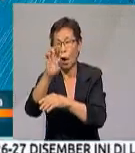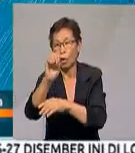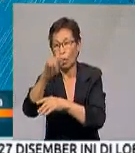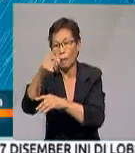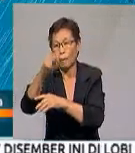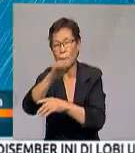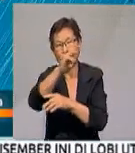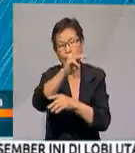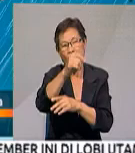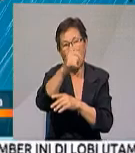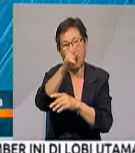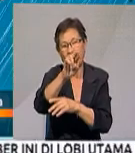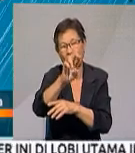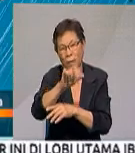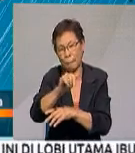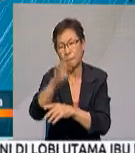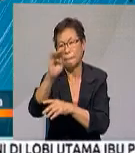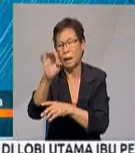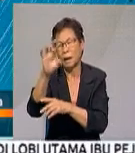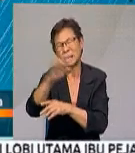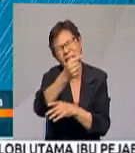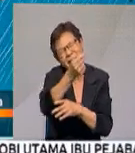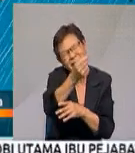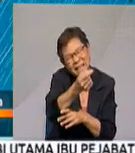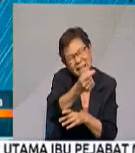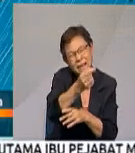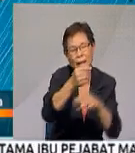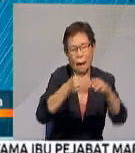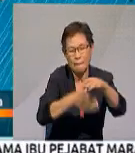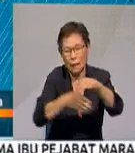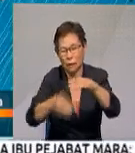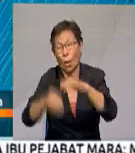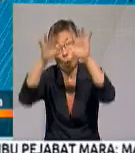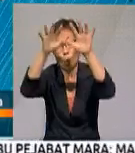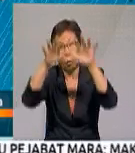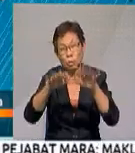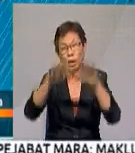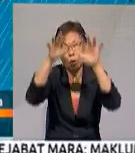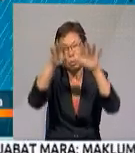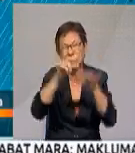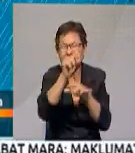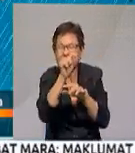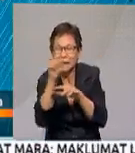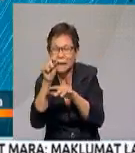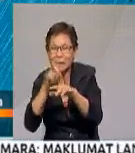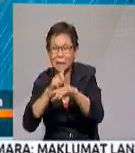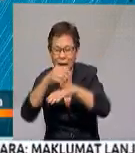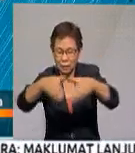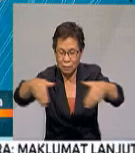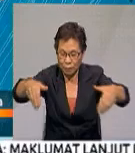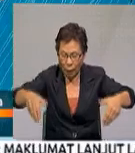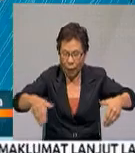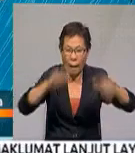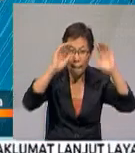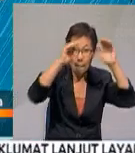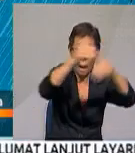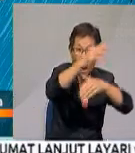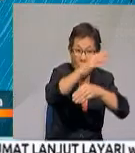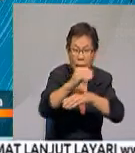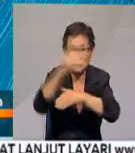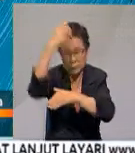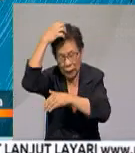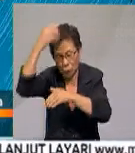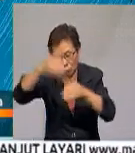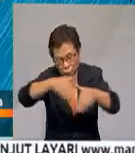Bara dan juga sedikit di Bentong. Namun demikian, hujan ini masuk sedikit di sempadan di antara Pahang dan juga